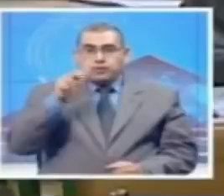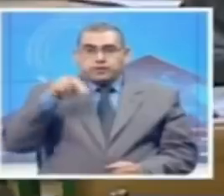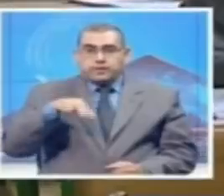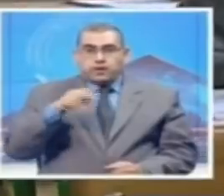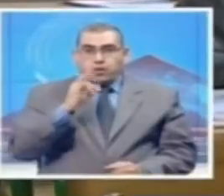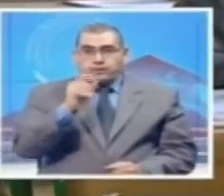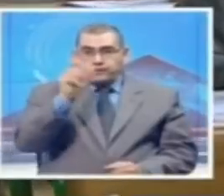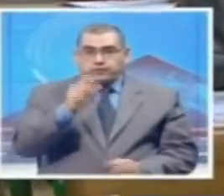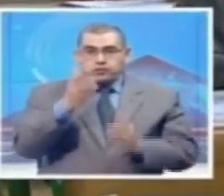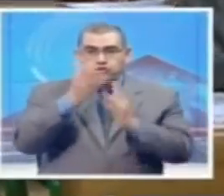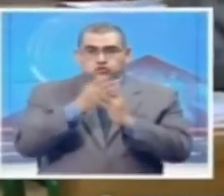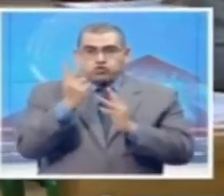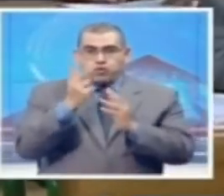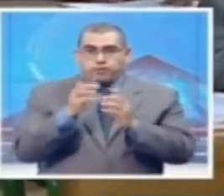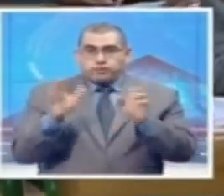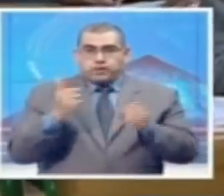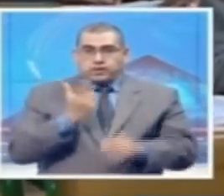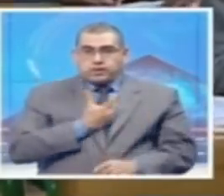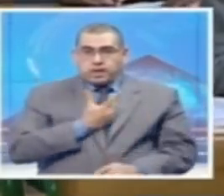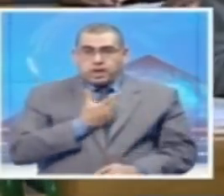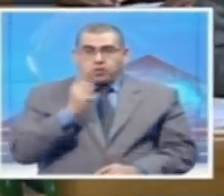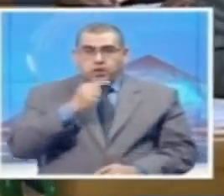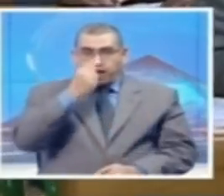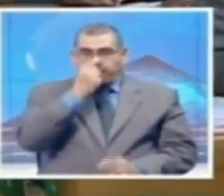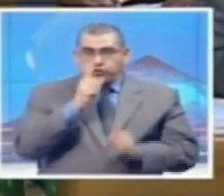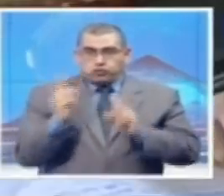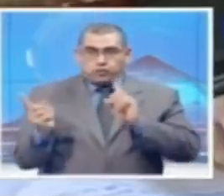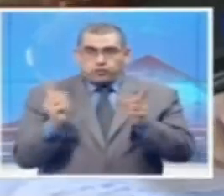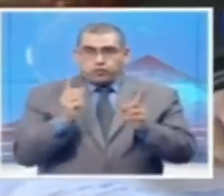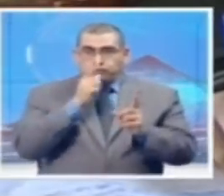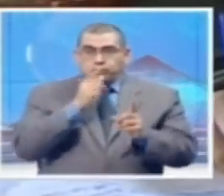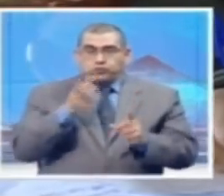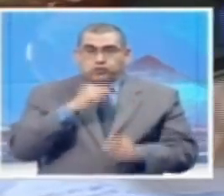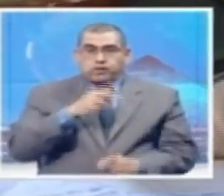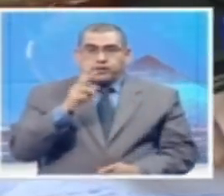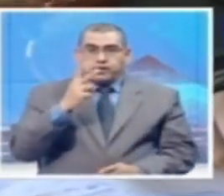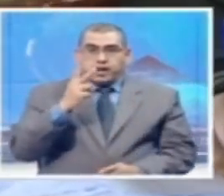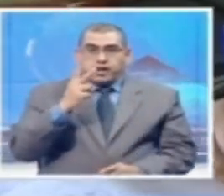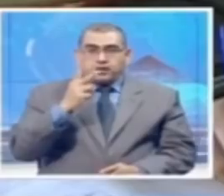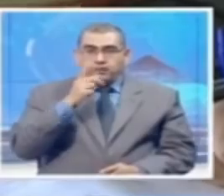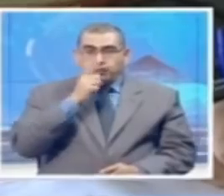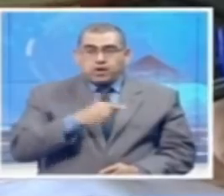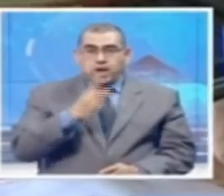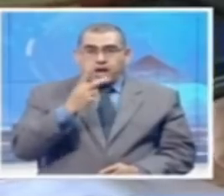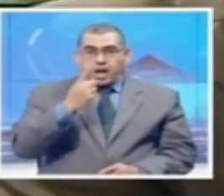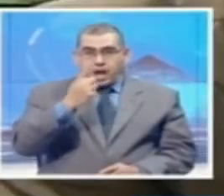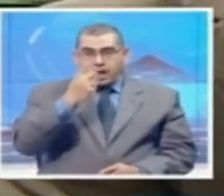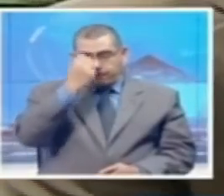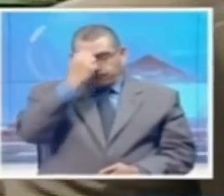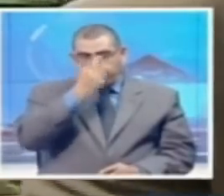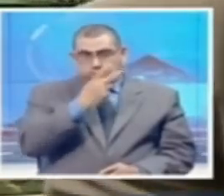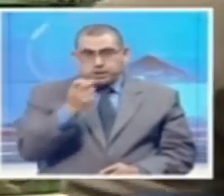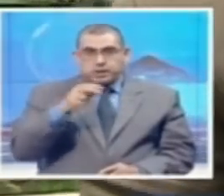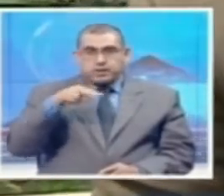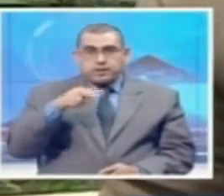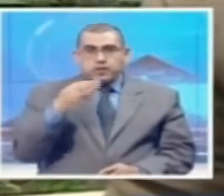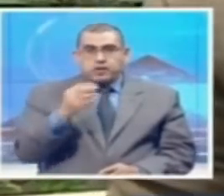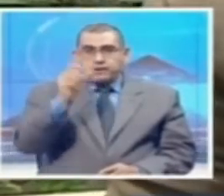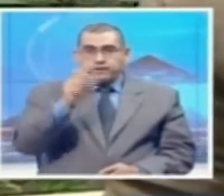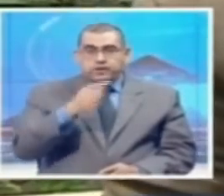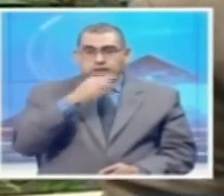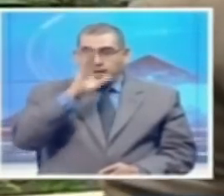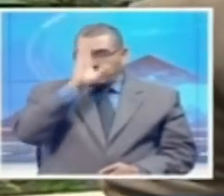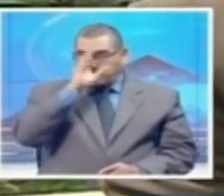مقسمة على يومين يوم الثلاث ويوم الخميس. عندي سنة تانية 1238 طالب بيجوا يوم